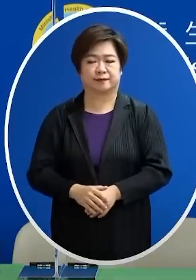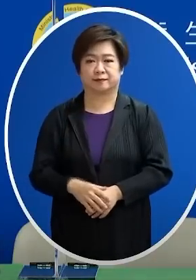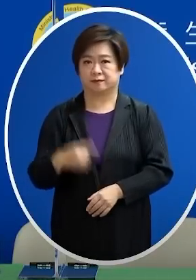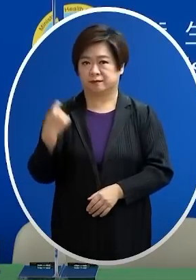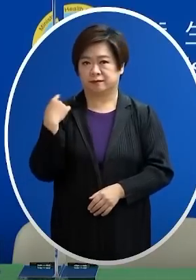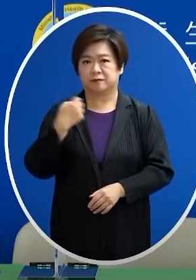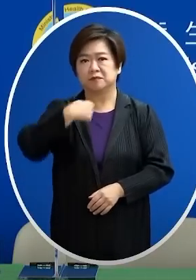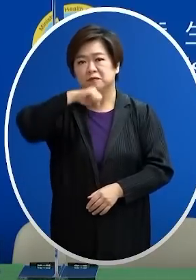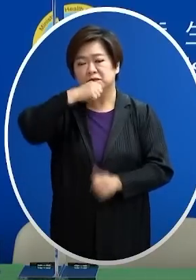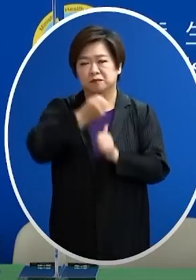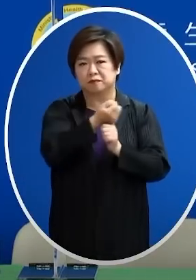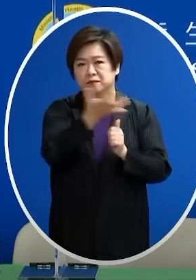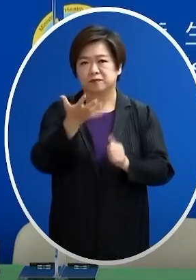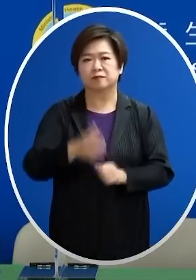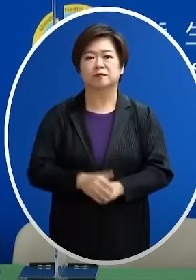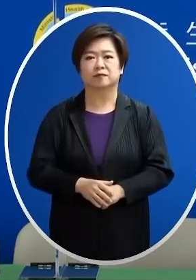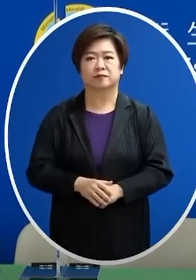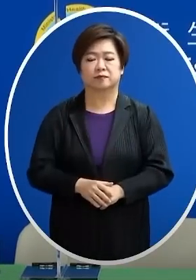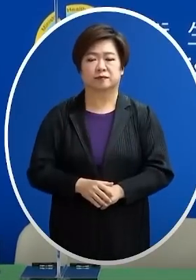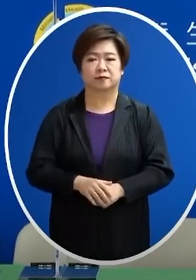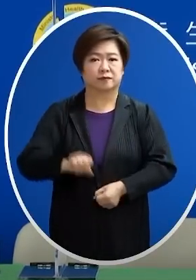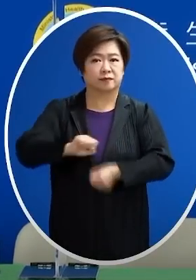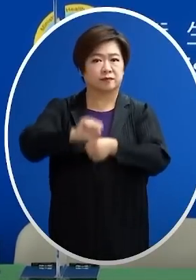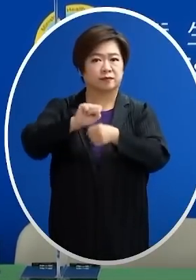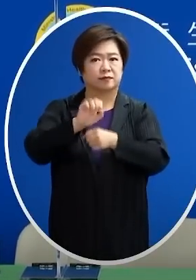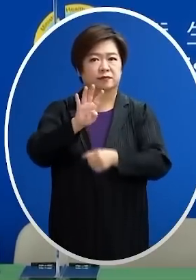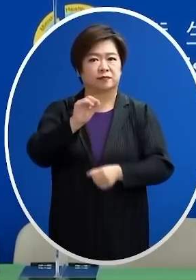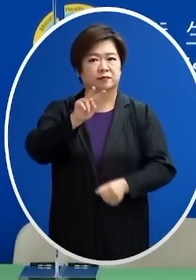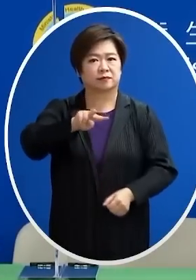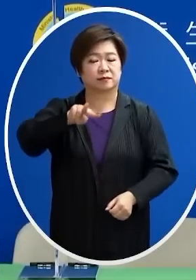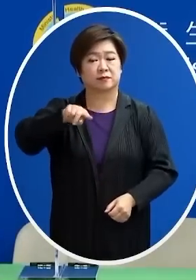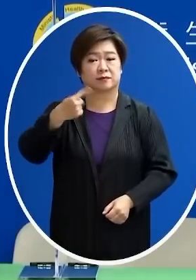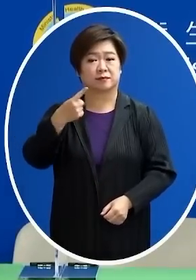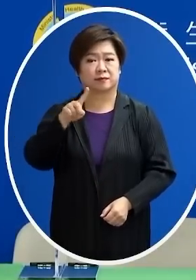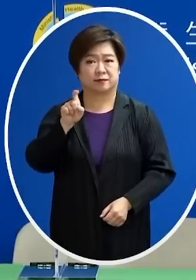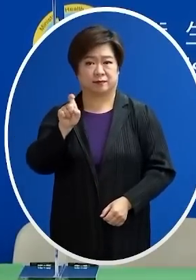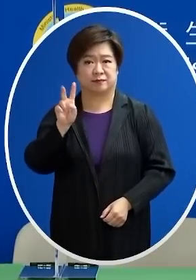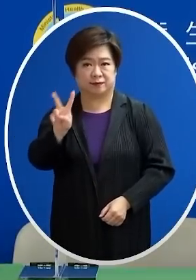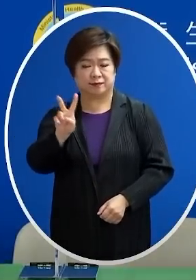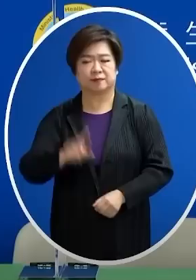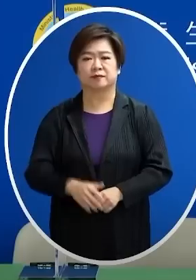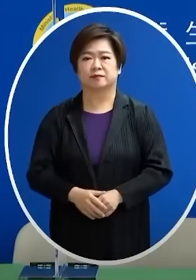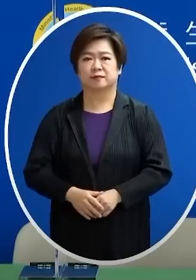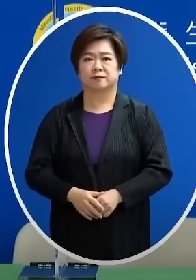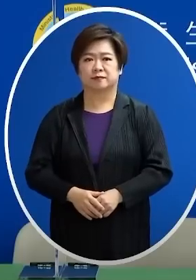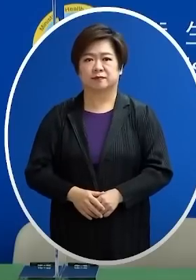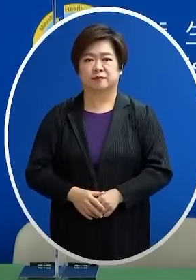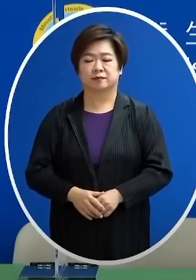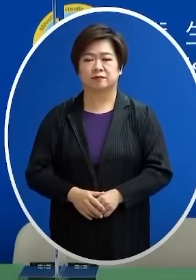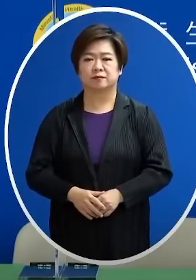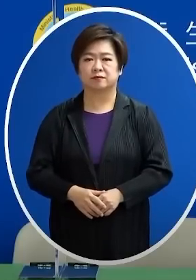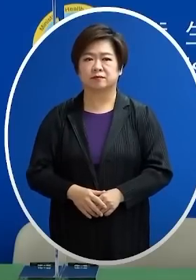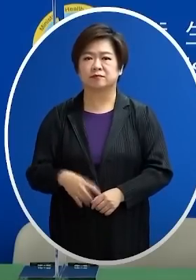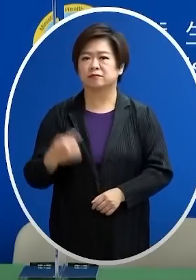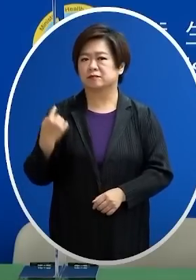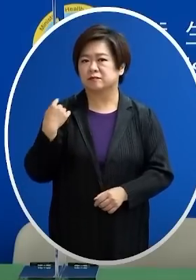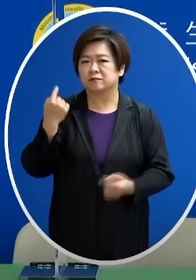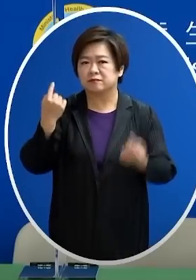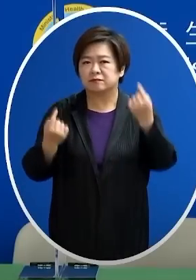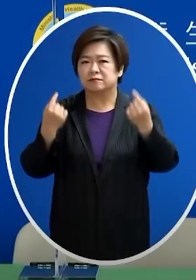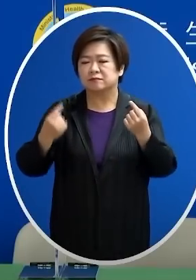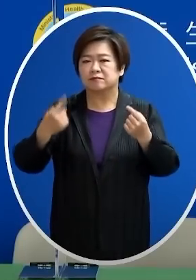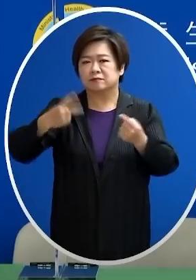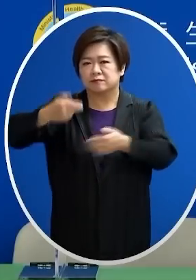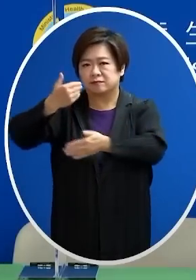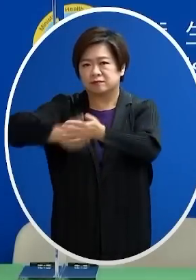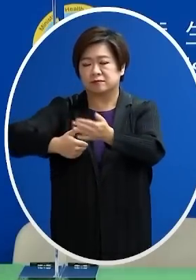那我们昨天本土的病例数是新增加的42,112个哈的人，那比起前一天哈来的少一